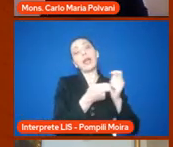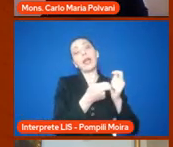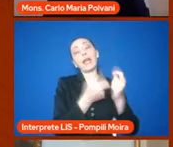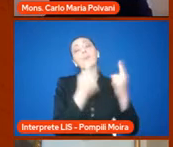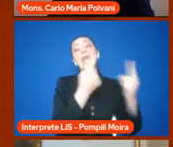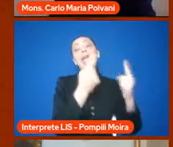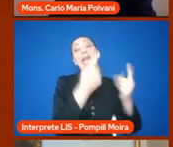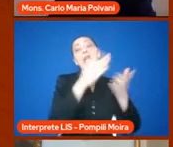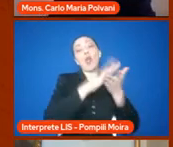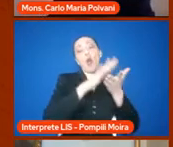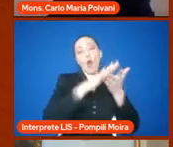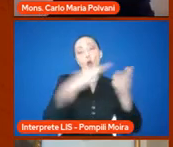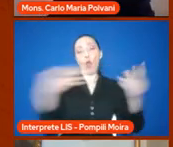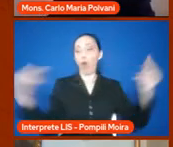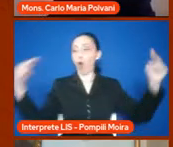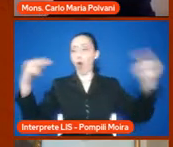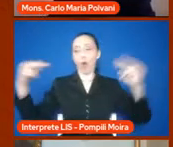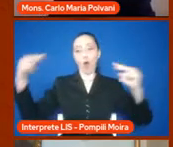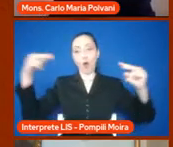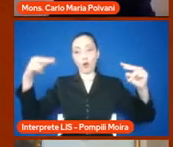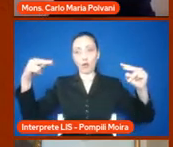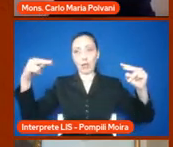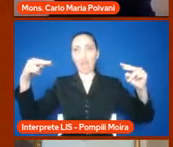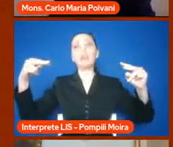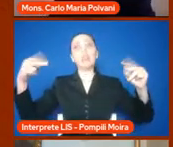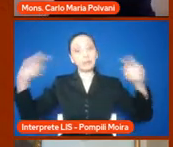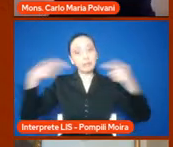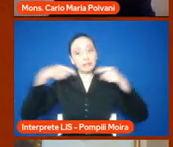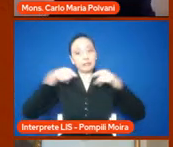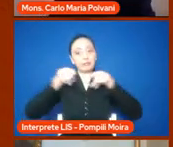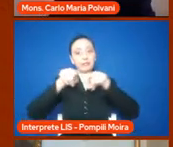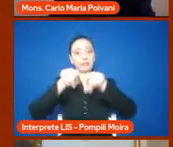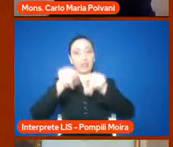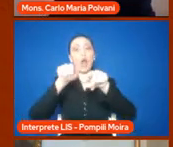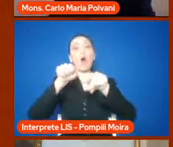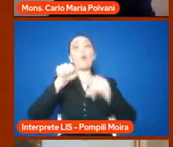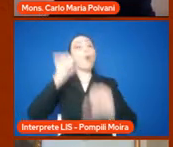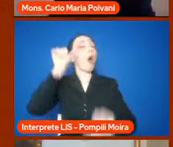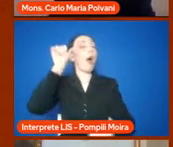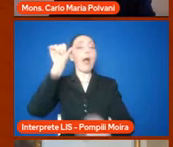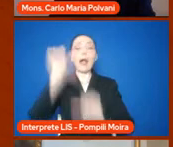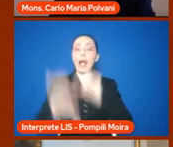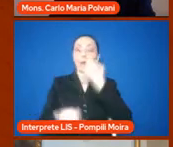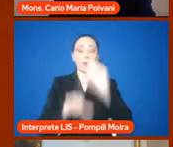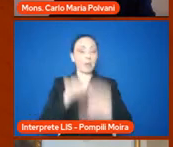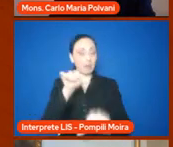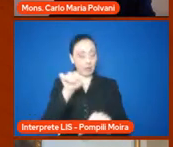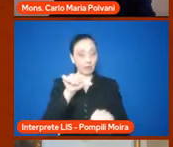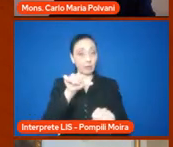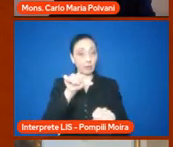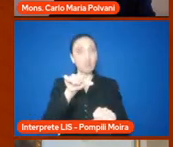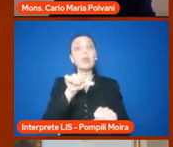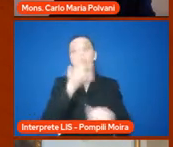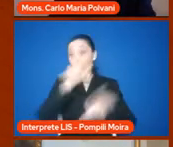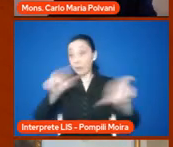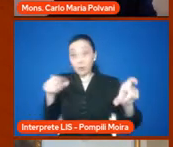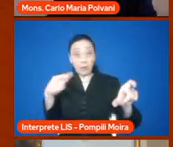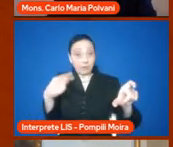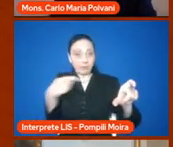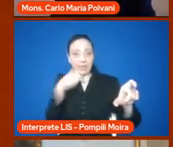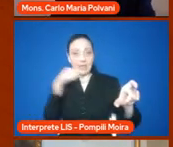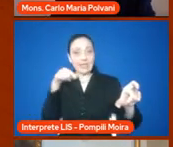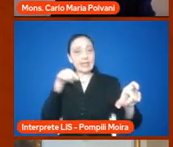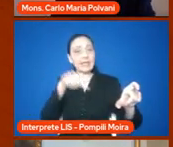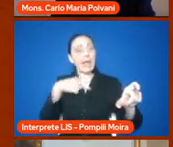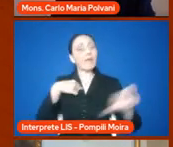ci possono permettere questo grande cambiamento sempre più urgente di cui abbiamo bisogno. Io ricordo, e poi spero